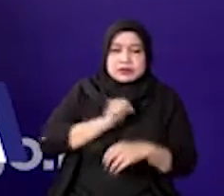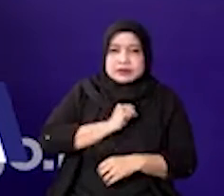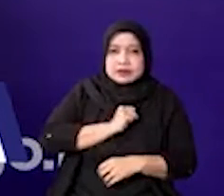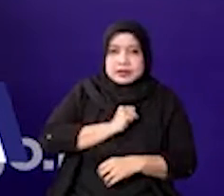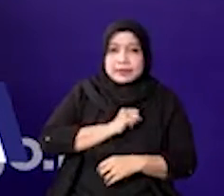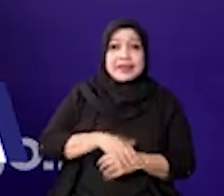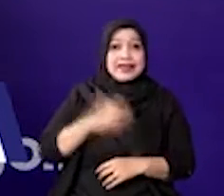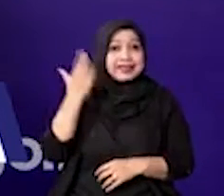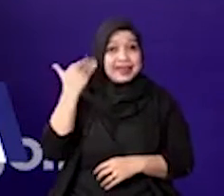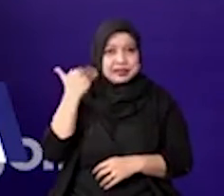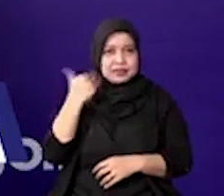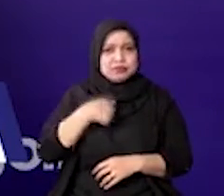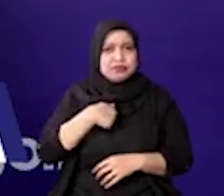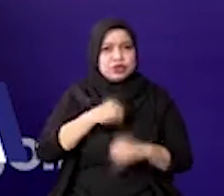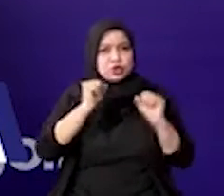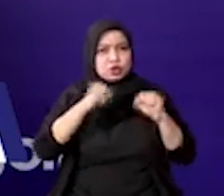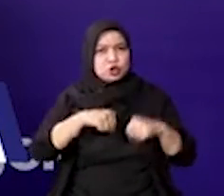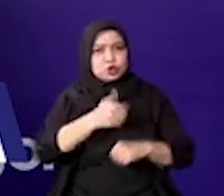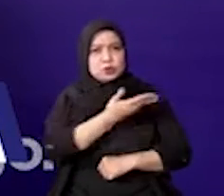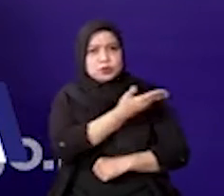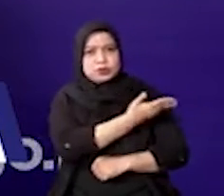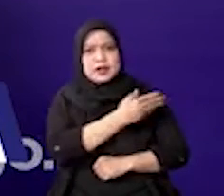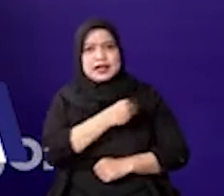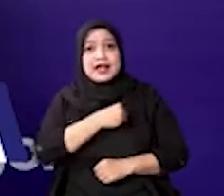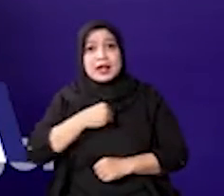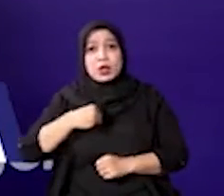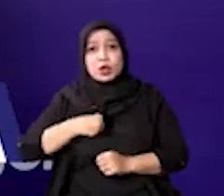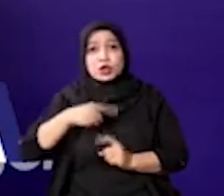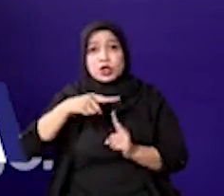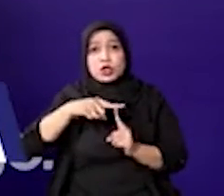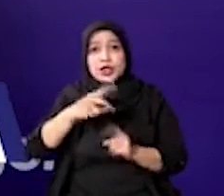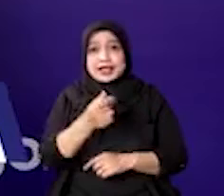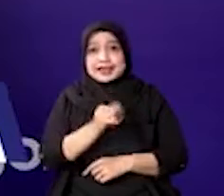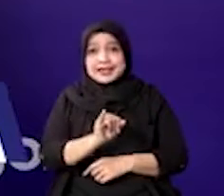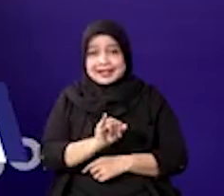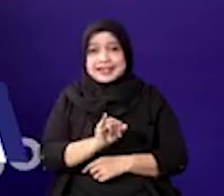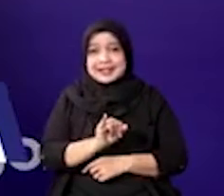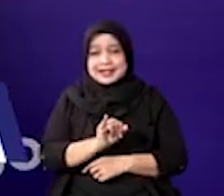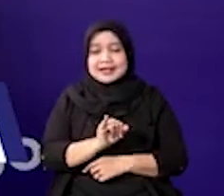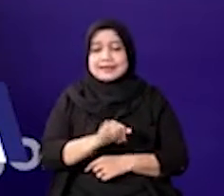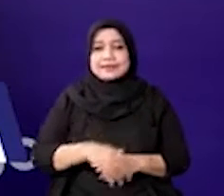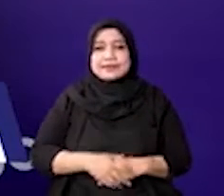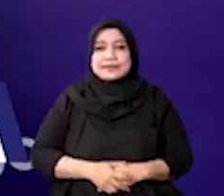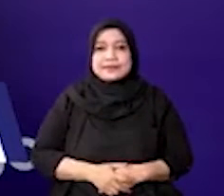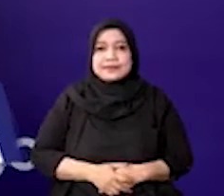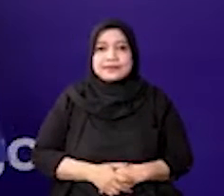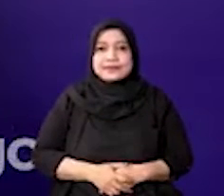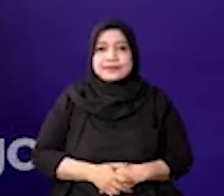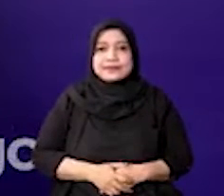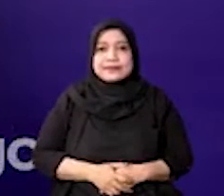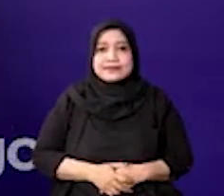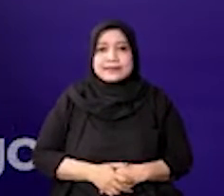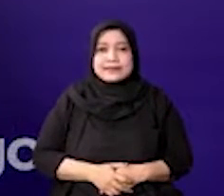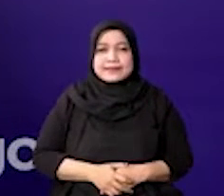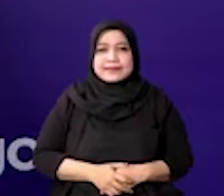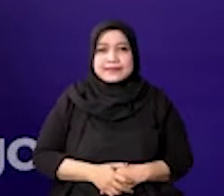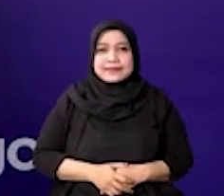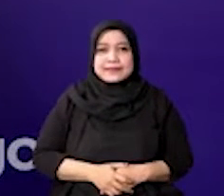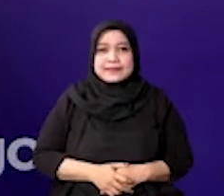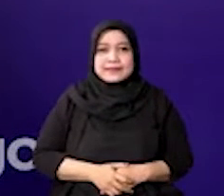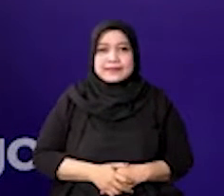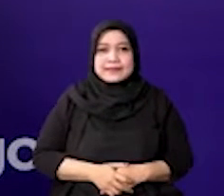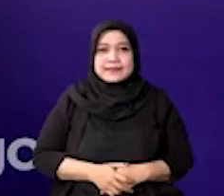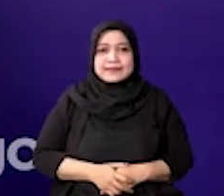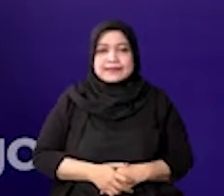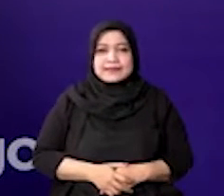pandangan Kita sebagai orang yang diciptakan Tuhan sebagai makhlukNya kalau tadi Mbak pusa bilang